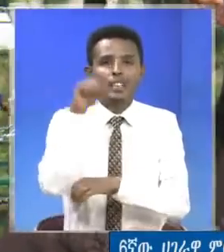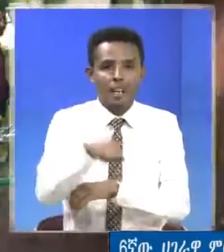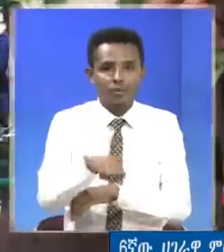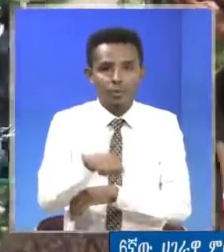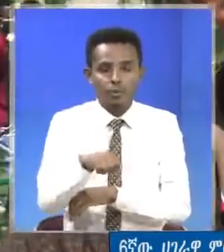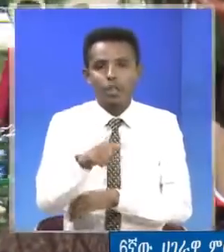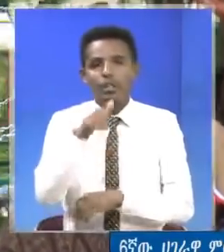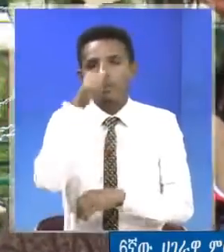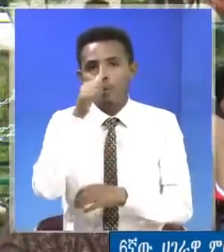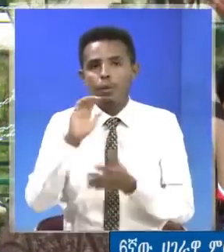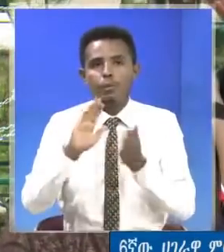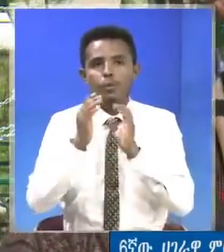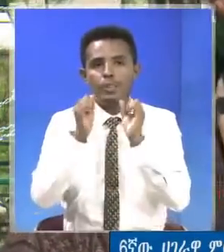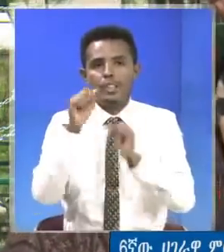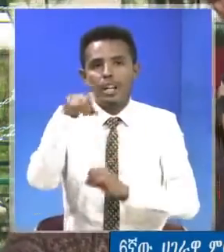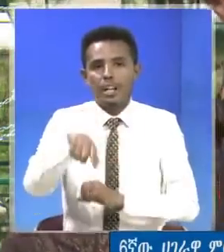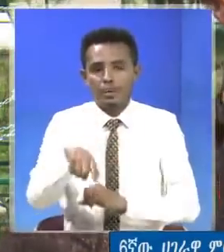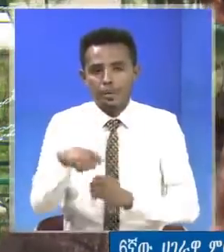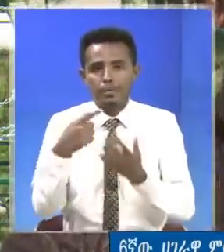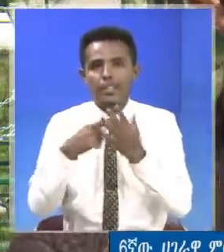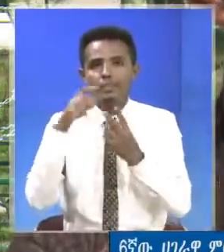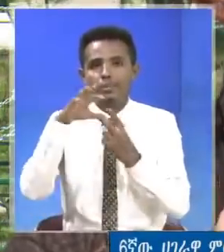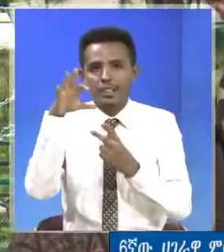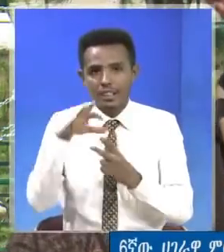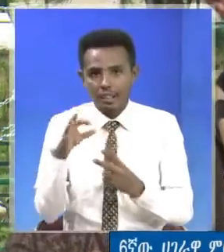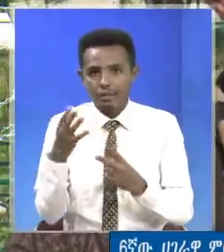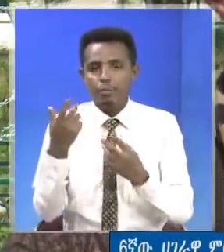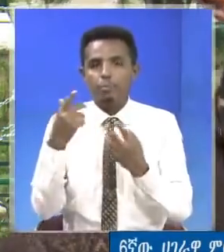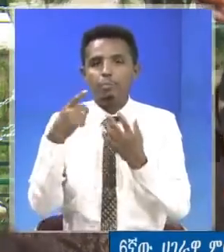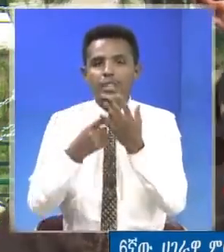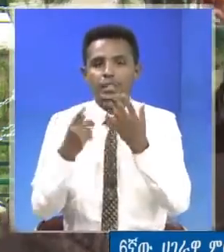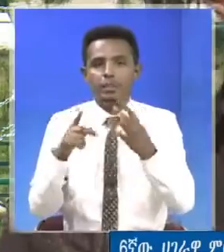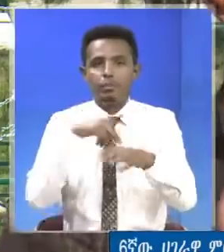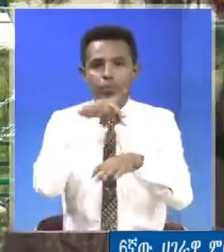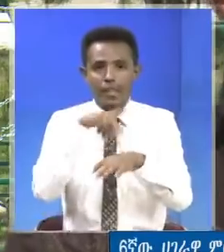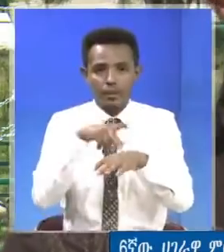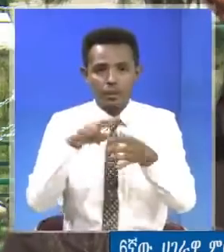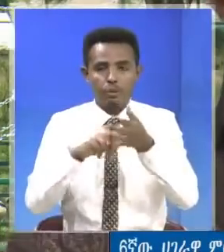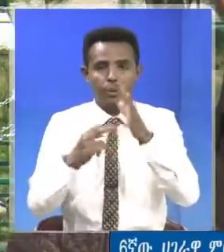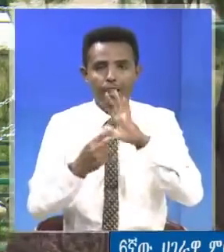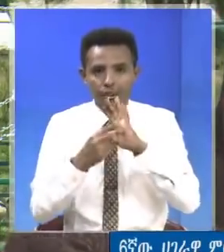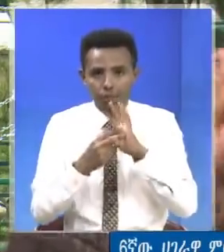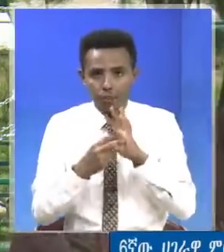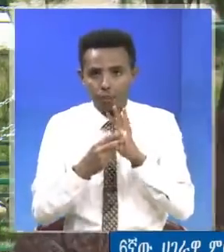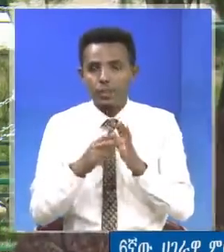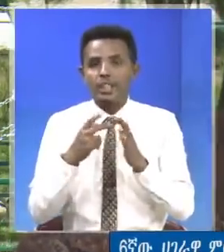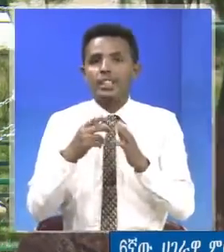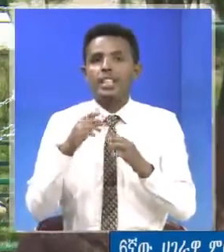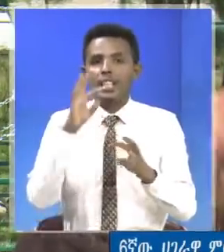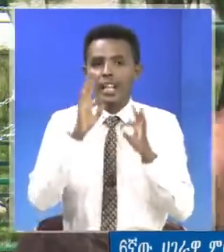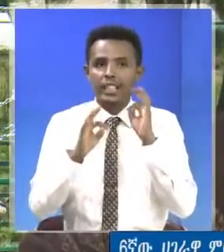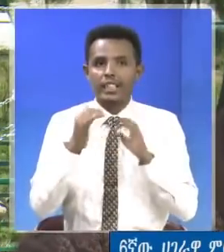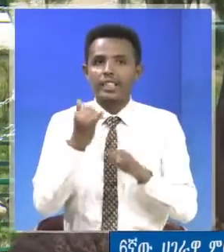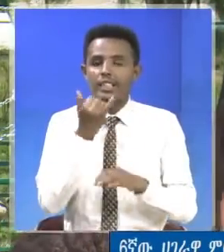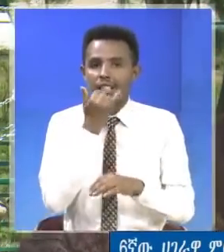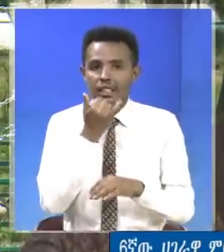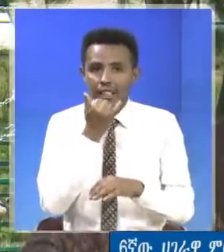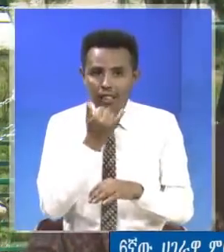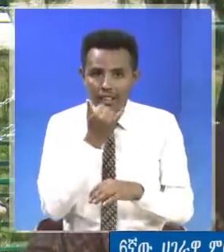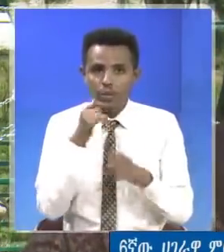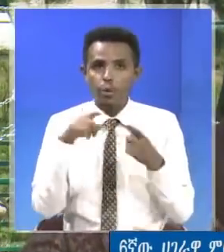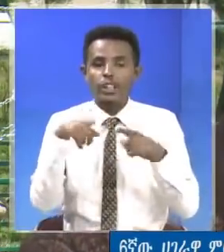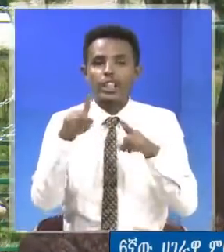አሸናፊዋ ኢትዮጵያ መሆን አለበት። በዚህ ምርጫ ፓርቲዎች መሆን የለባቸውም እና ለዚያ ሁላችን እንስራ። የታሪክ ስህተት ተወቃሽ